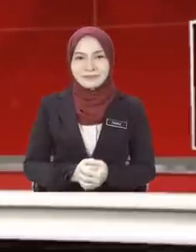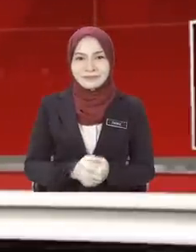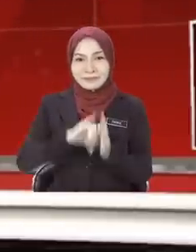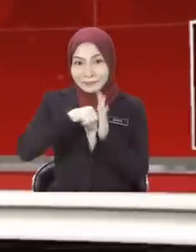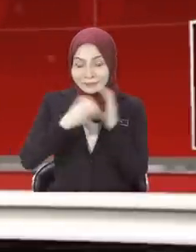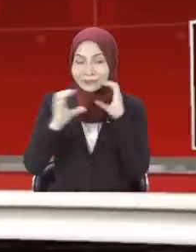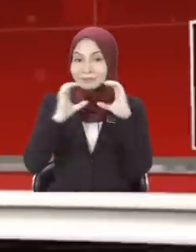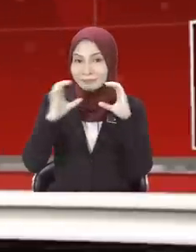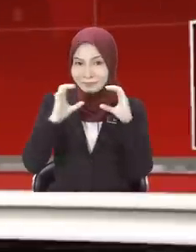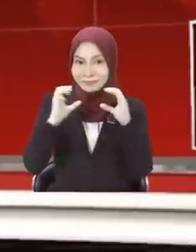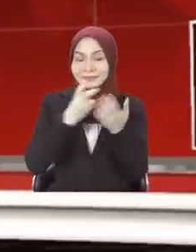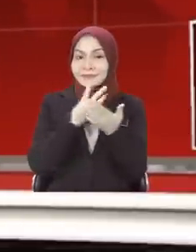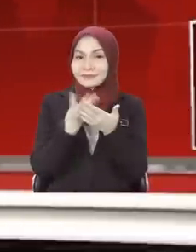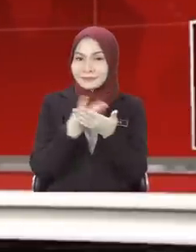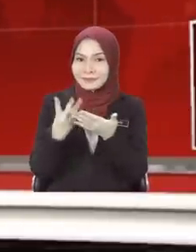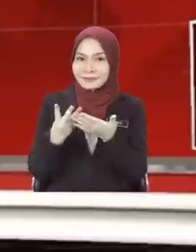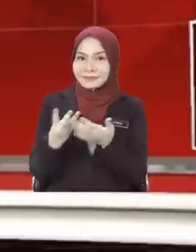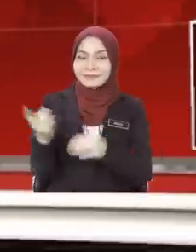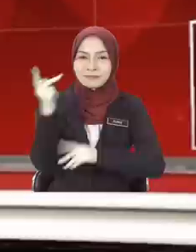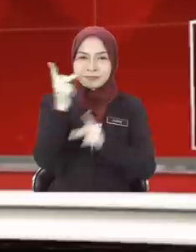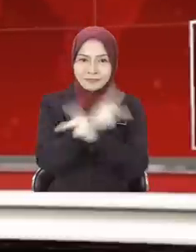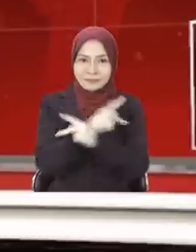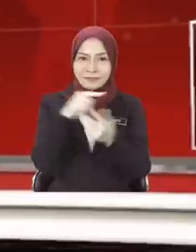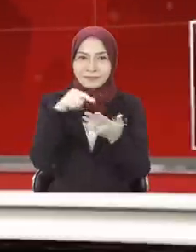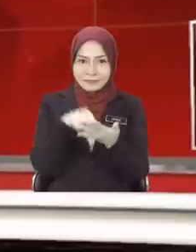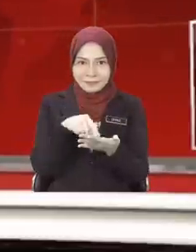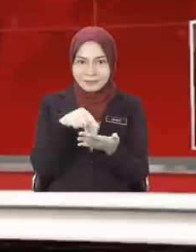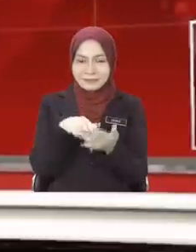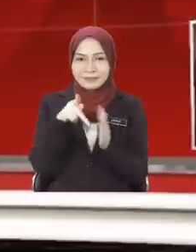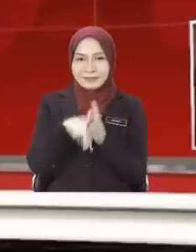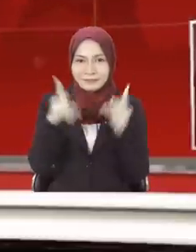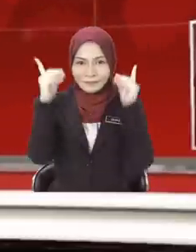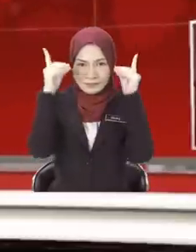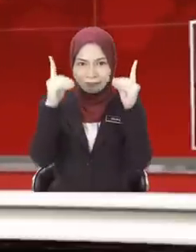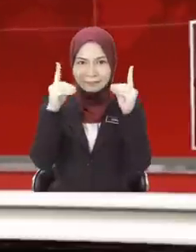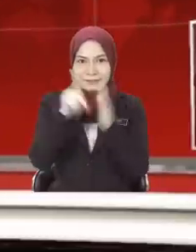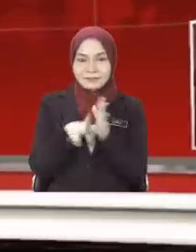untuk webinar kali ini pendidikan kesehatan